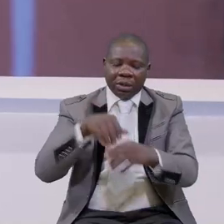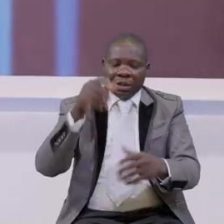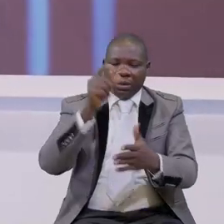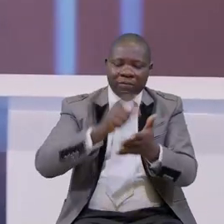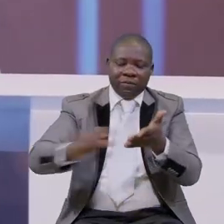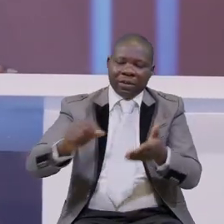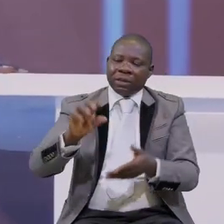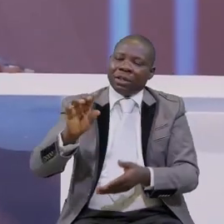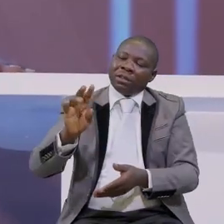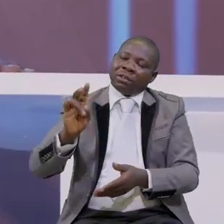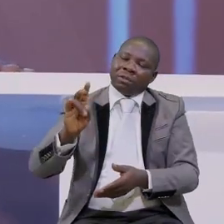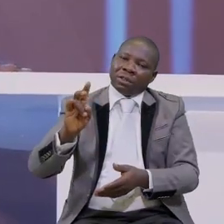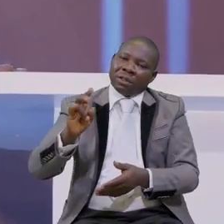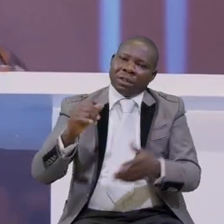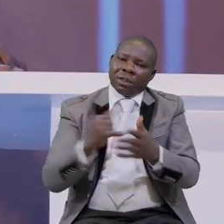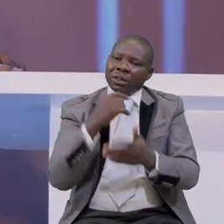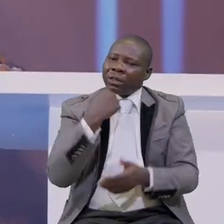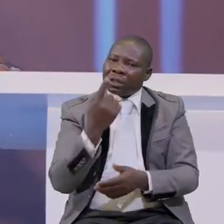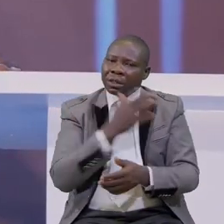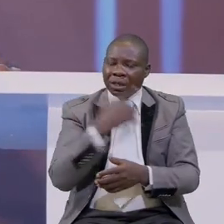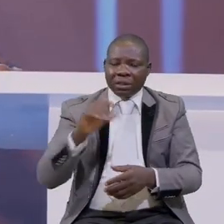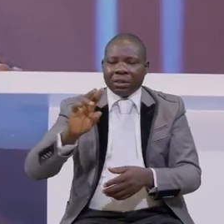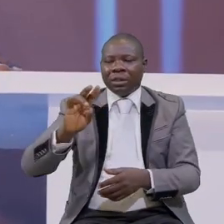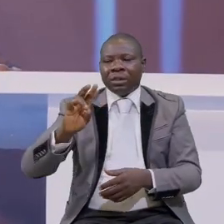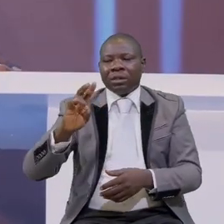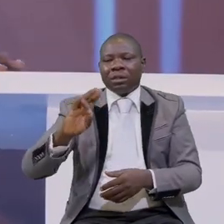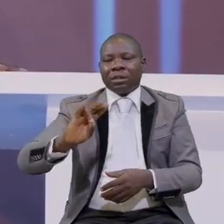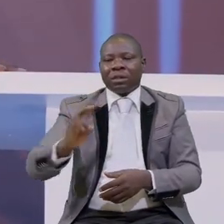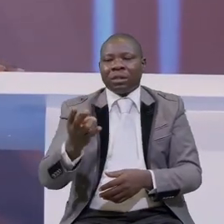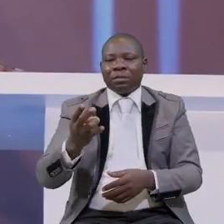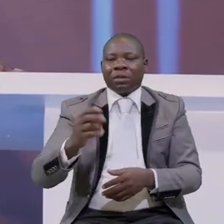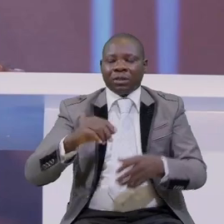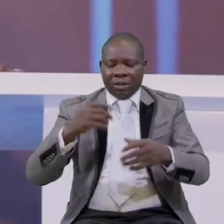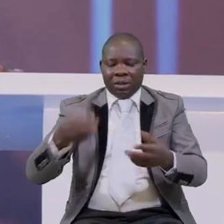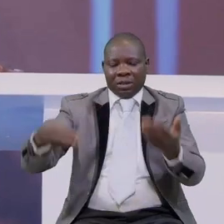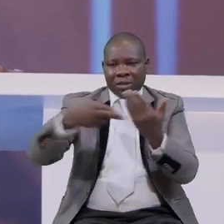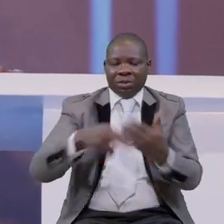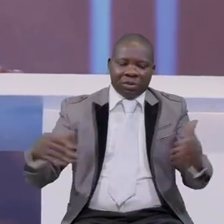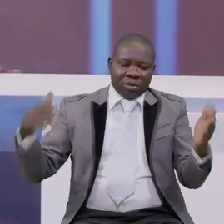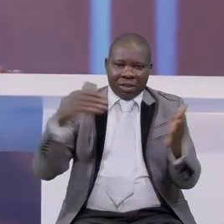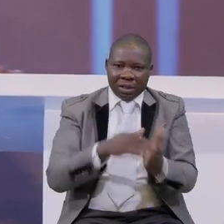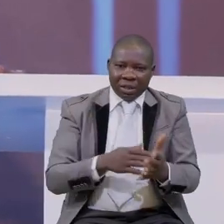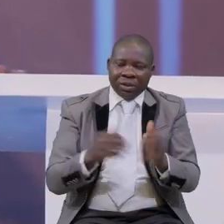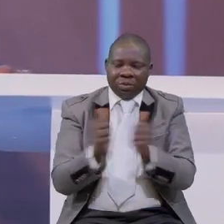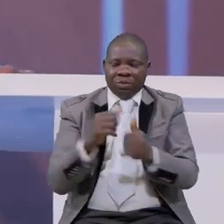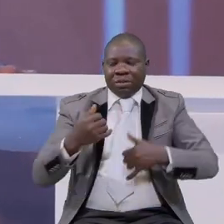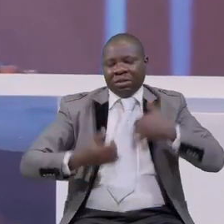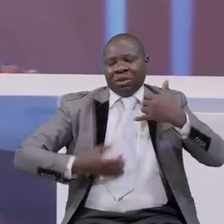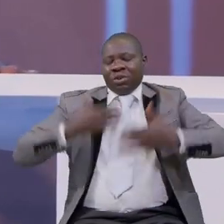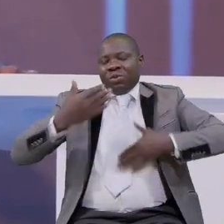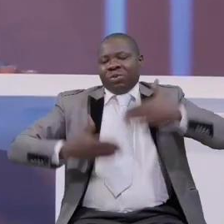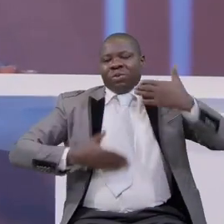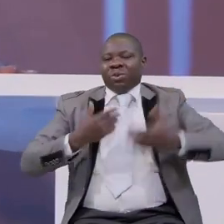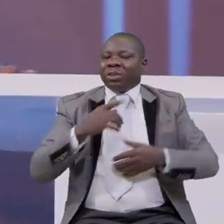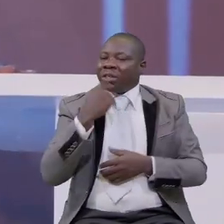Verset 17. On dit, les 70 revinrent avec joie, disant, Seigneur,